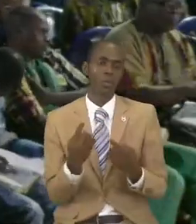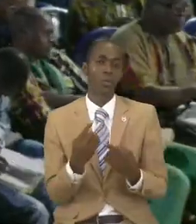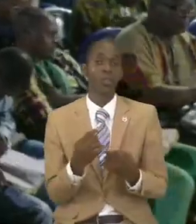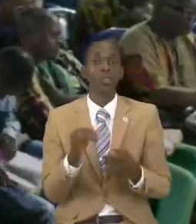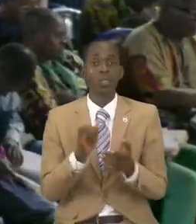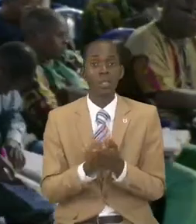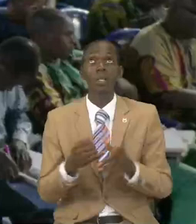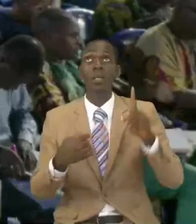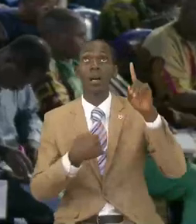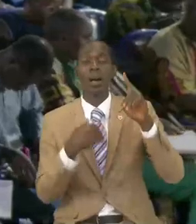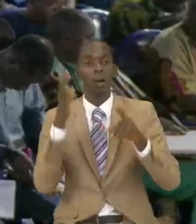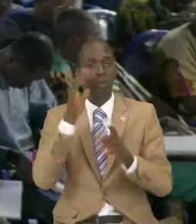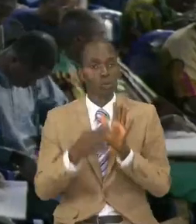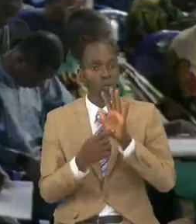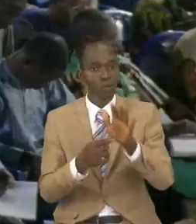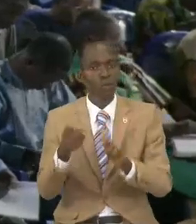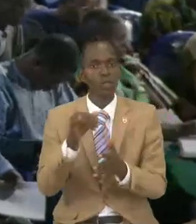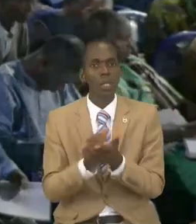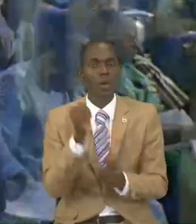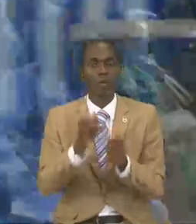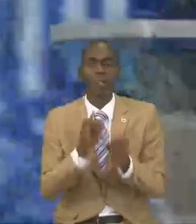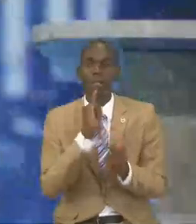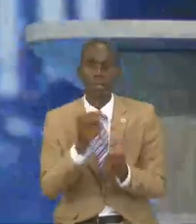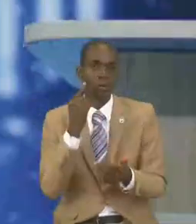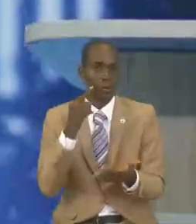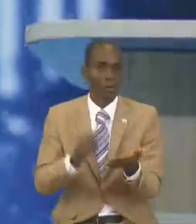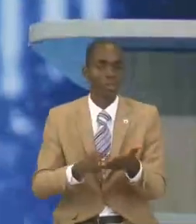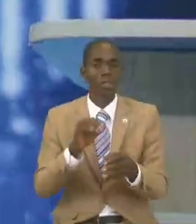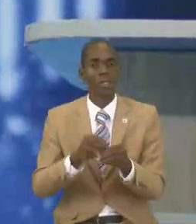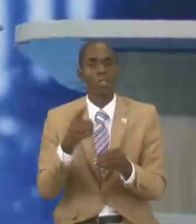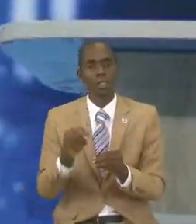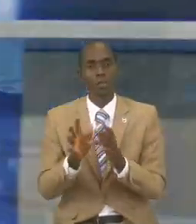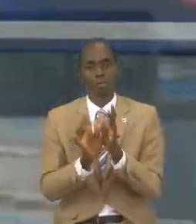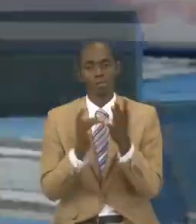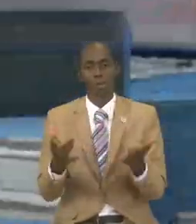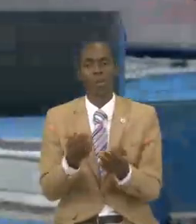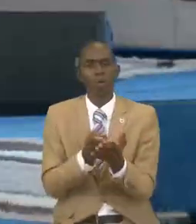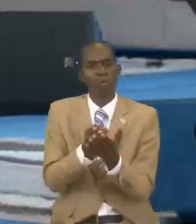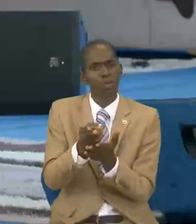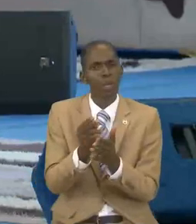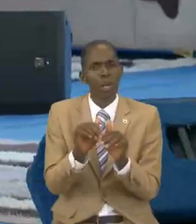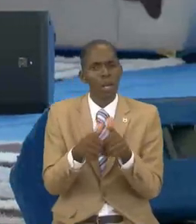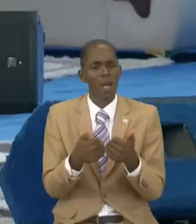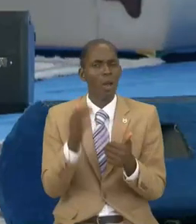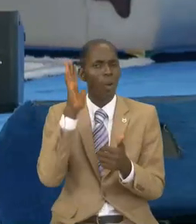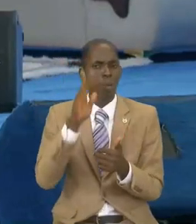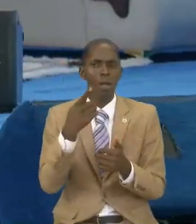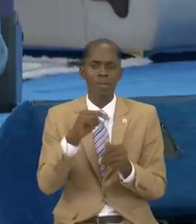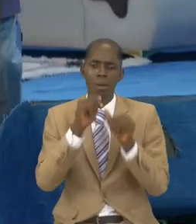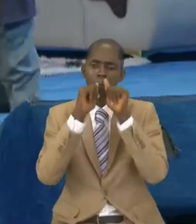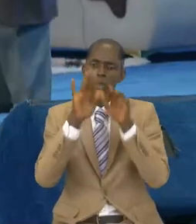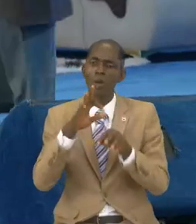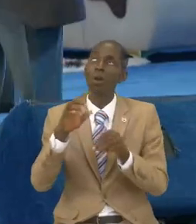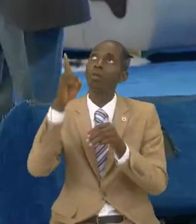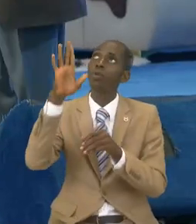montrer ce qui est noté dans le livre, écrit dans le livre de la vérité. Comment les bénédictions de